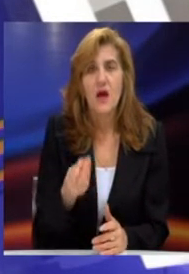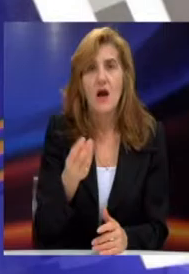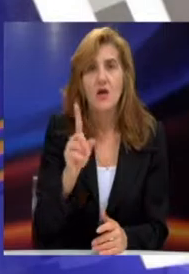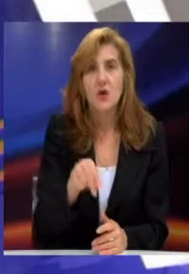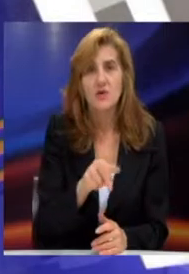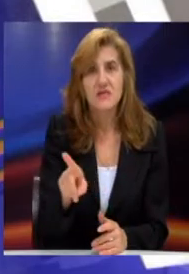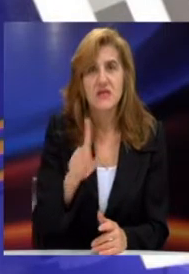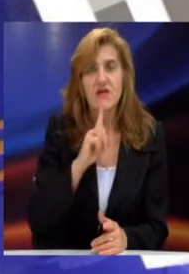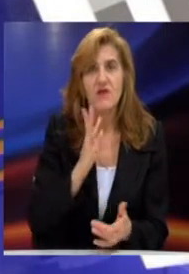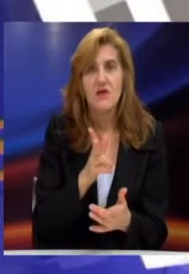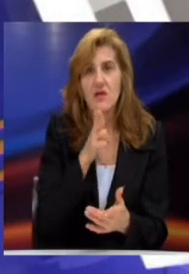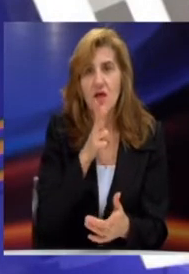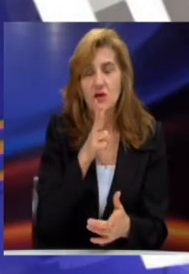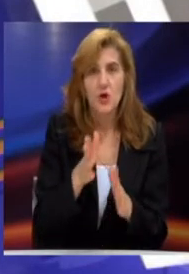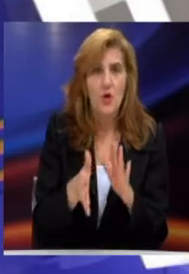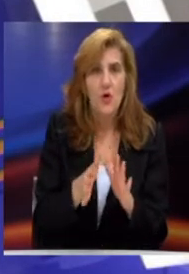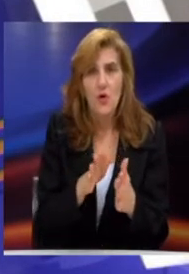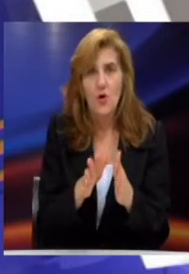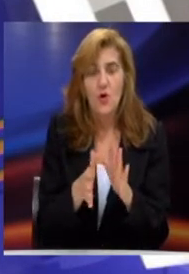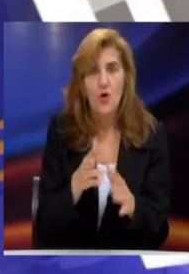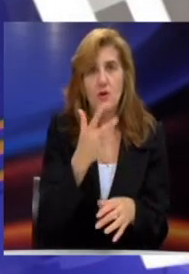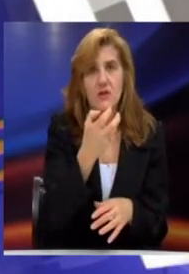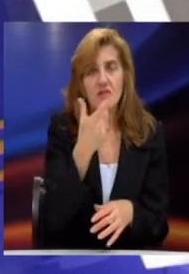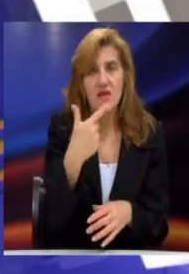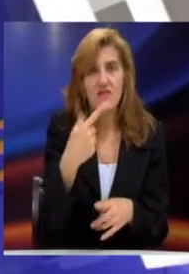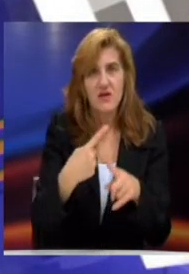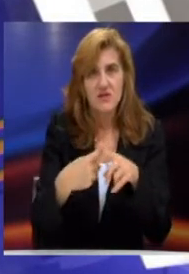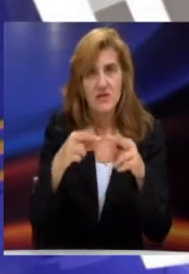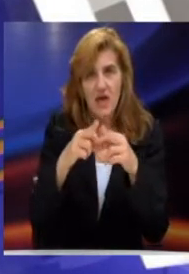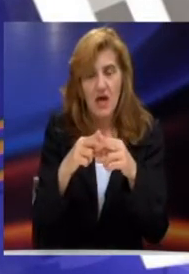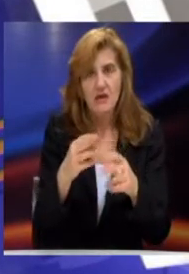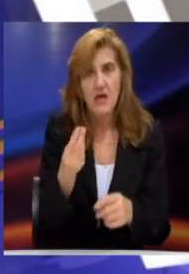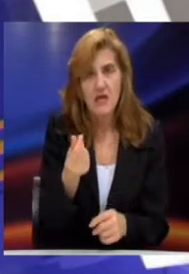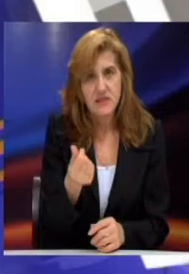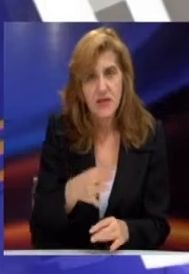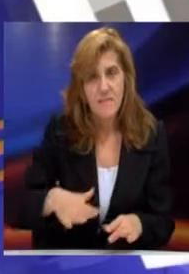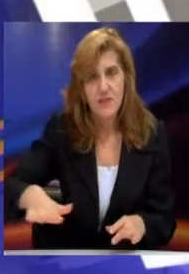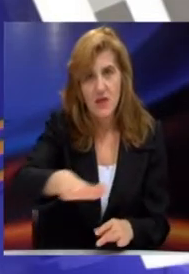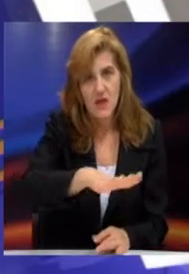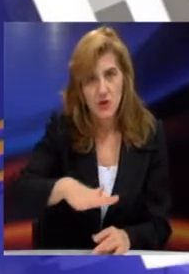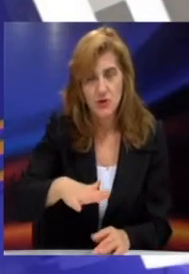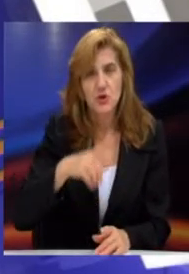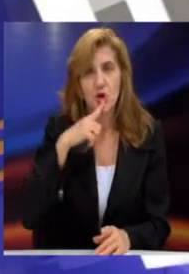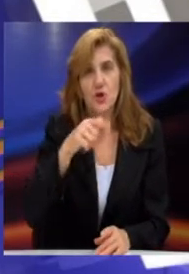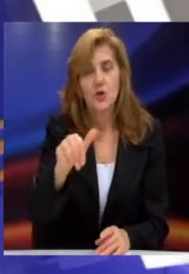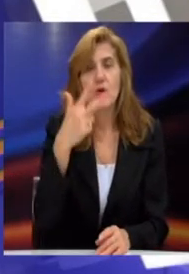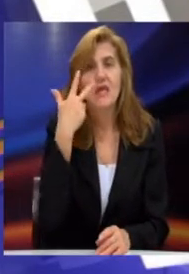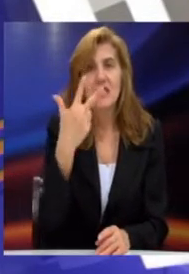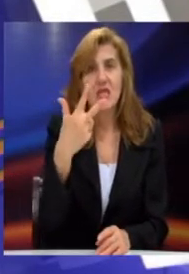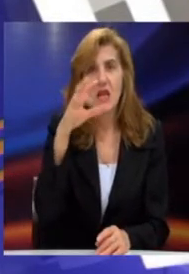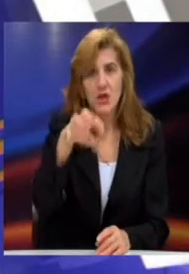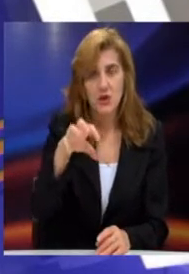Katolička crkva potražuje negdje oko 320 i nešto hektara zemljišta. Do sada su tri